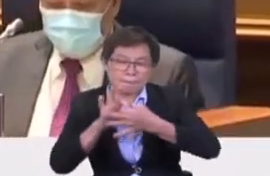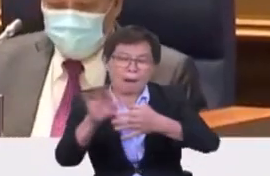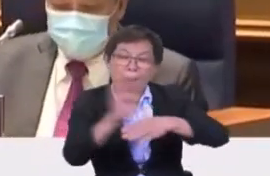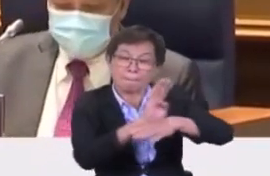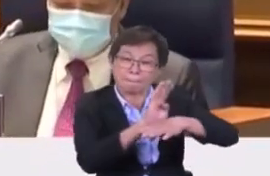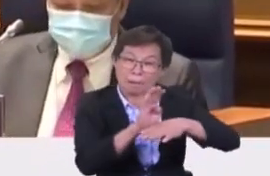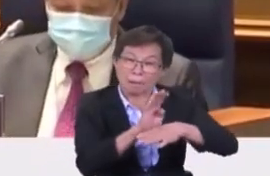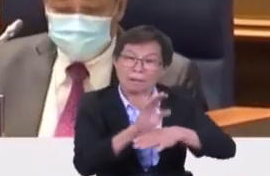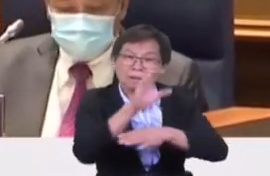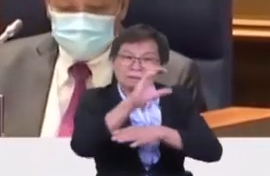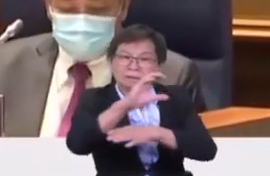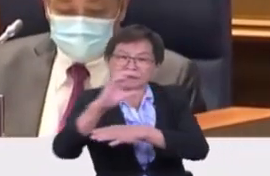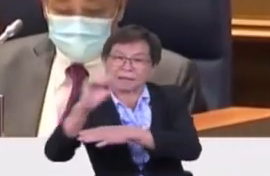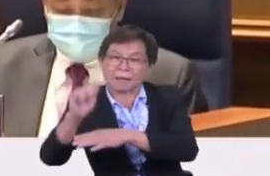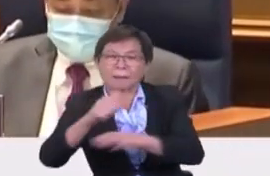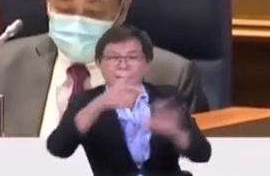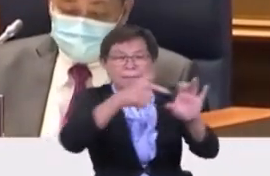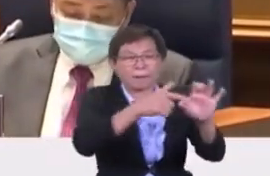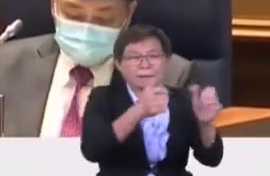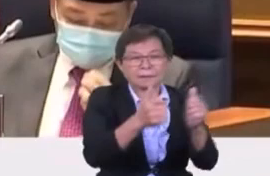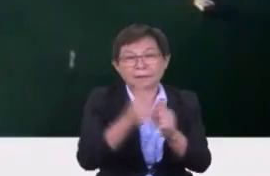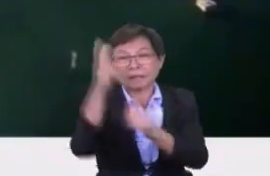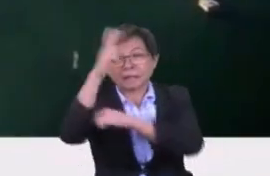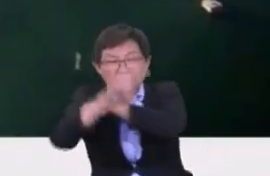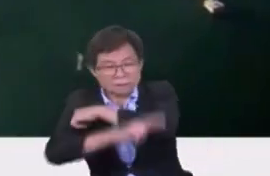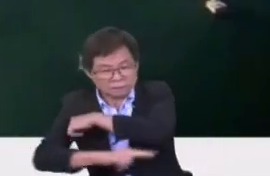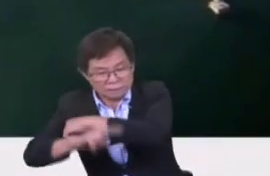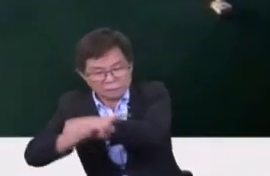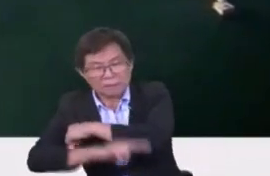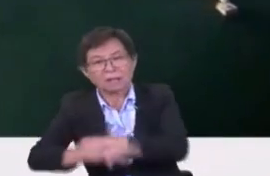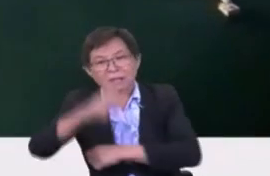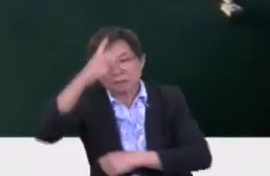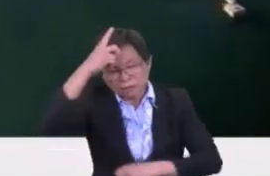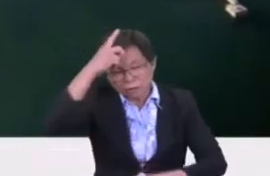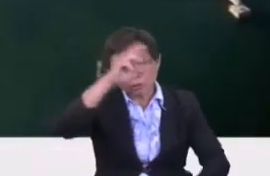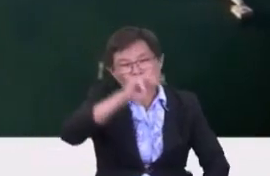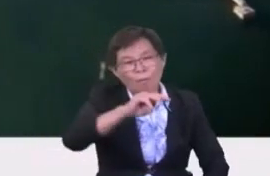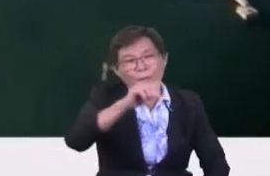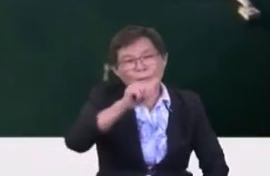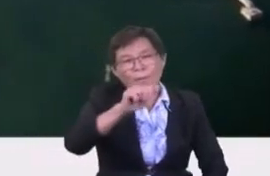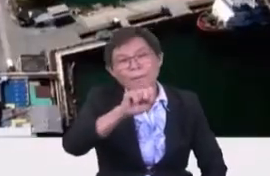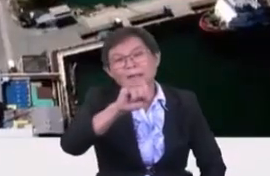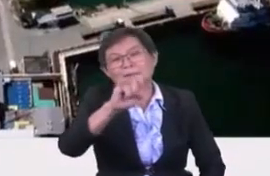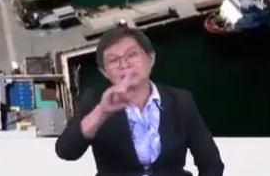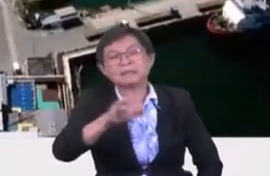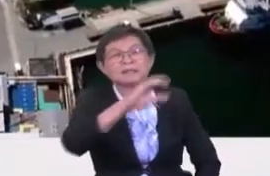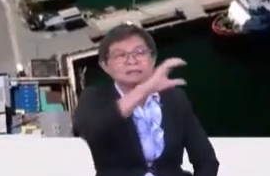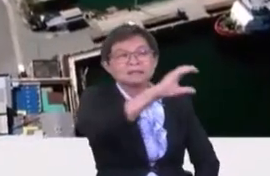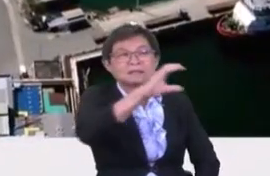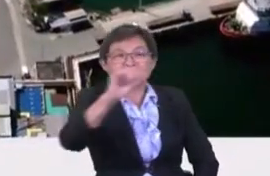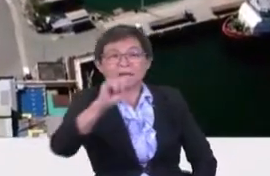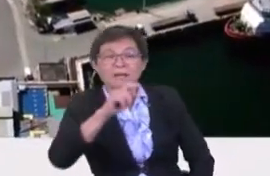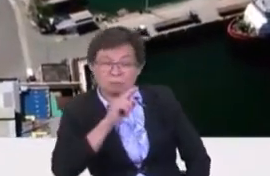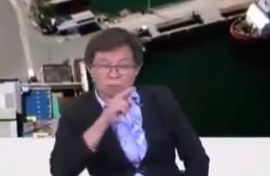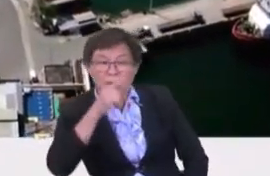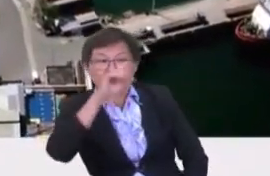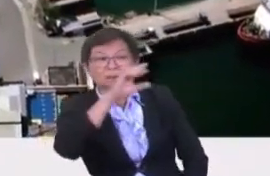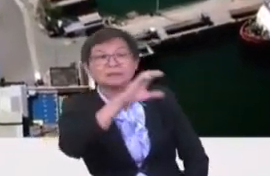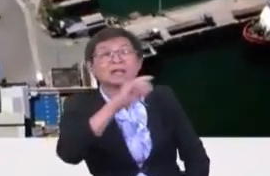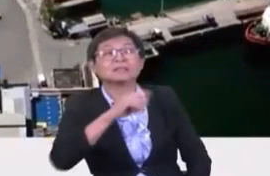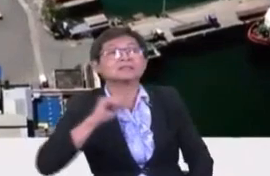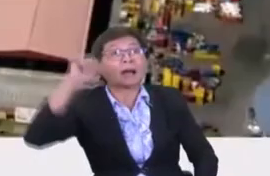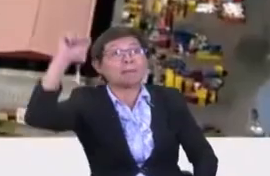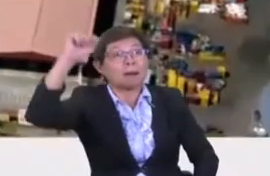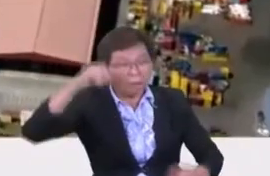komersial cc antara Petronas dan kerajaan Negeri tentu masih di berkata cc bertujuan memastikan sampah mencapai